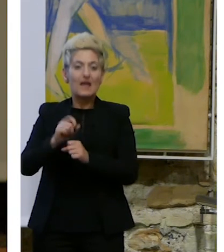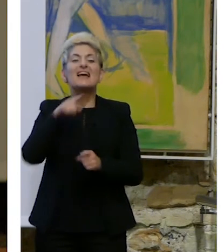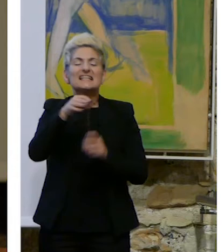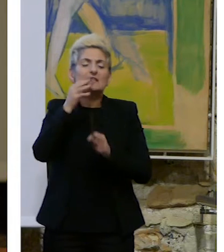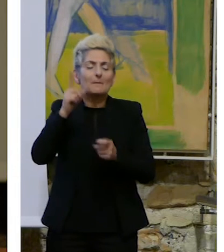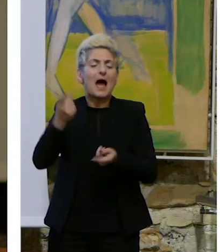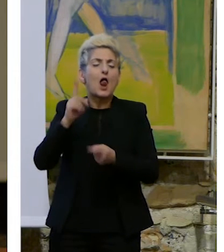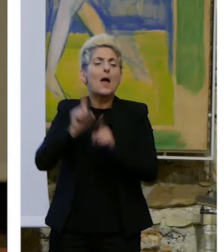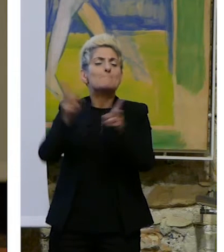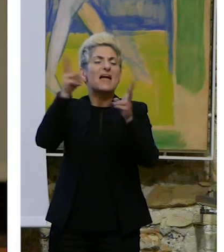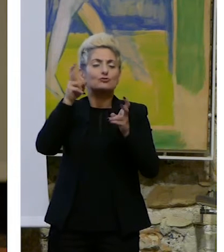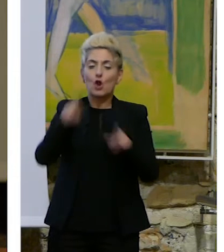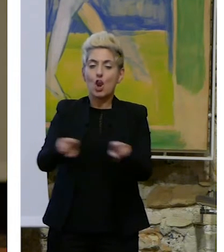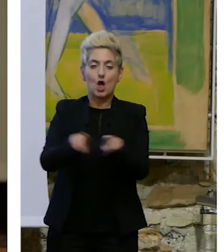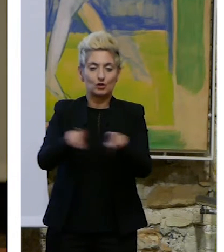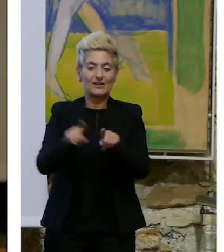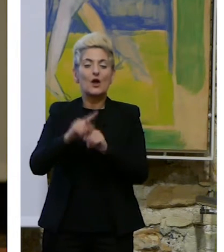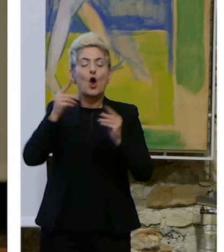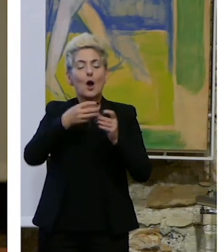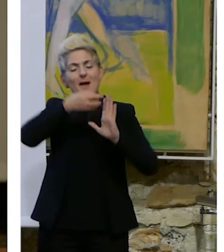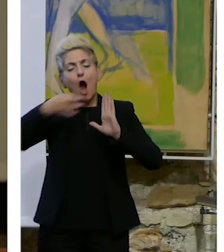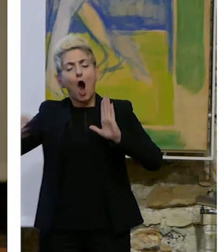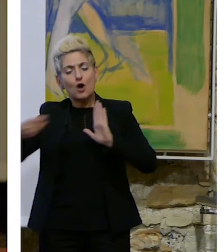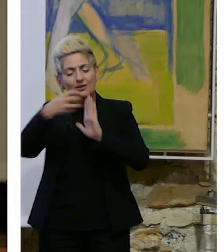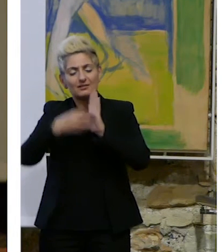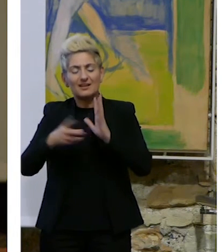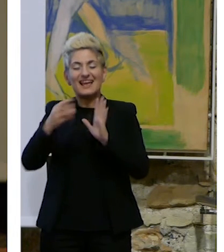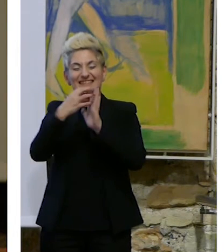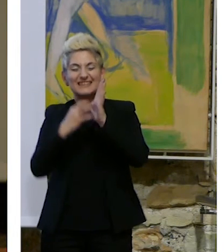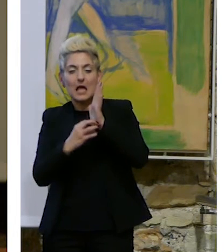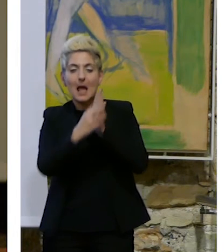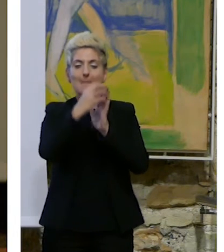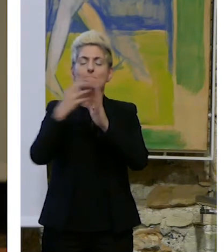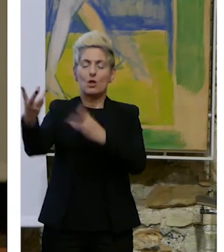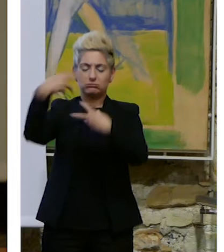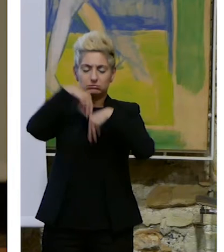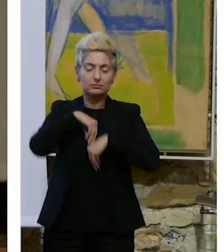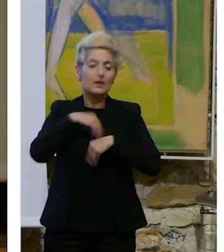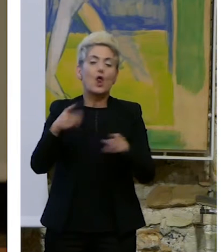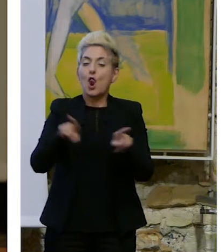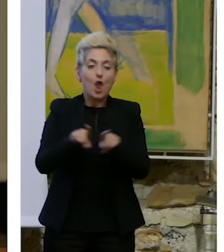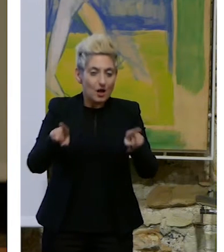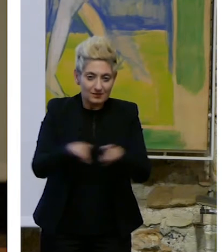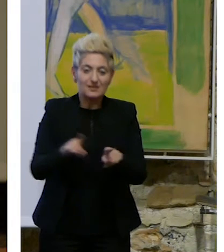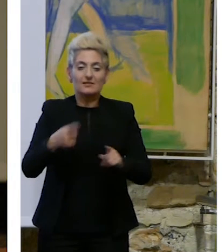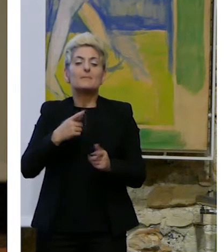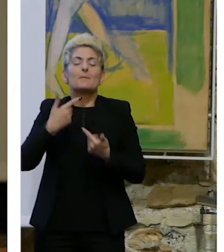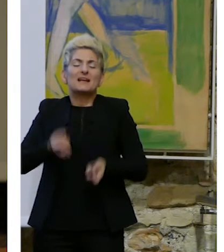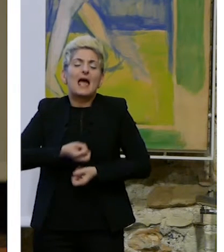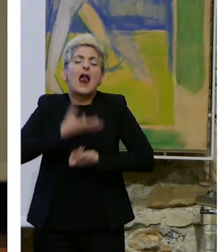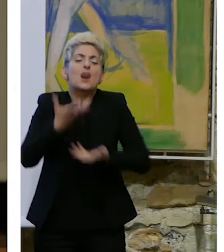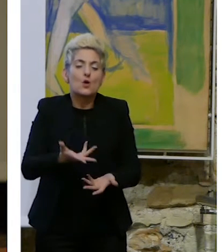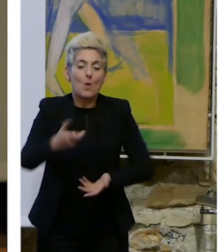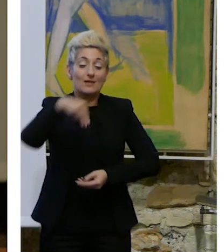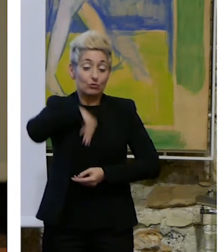semiotico, ma questi elementi dell'ordine semiotico vanno comunque ricomporsi con quella che è l'ipotesi matrice di un linguaggio che possediamo e